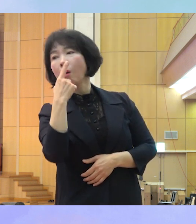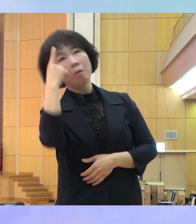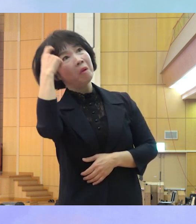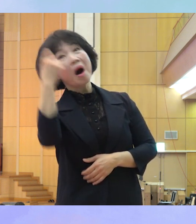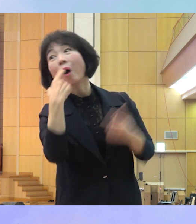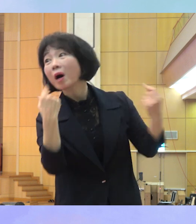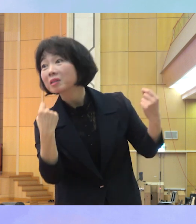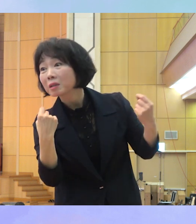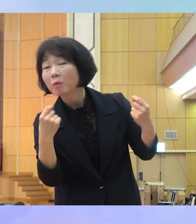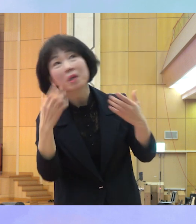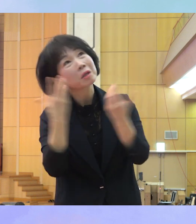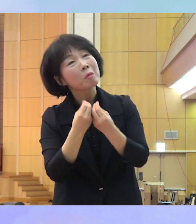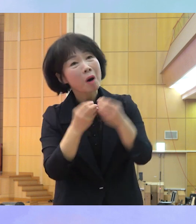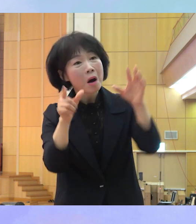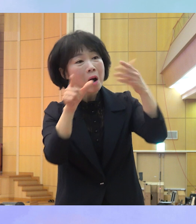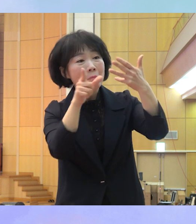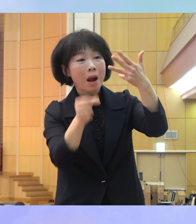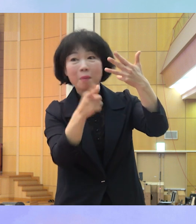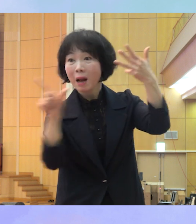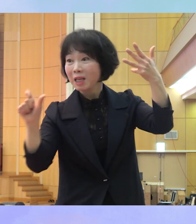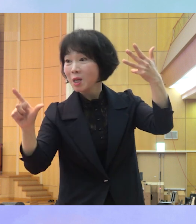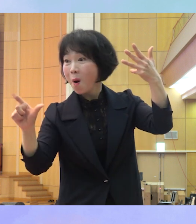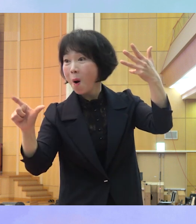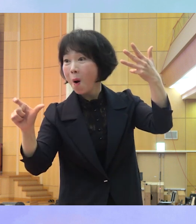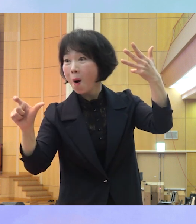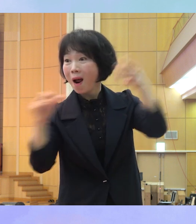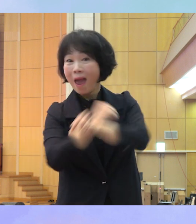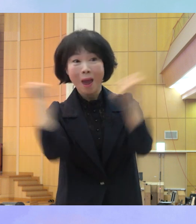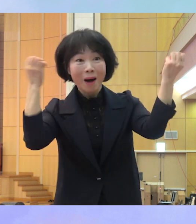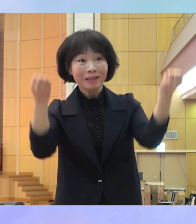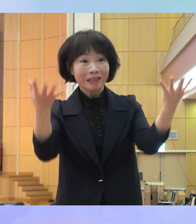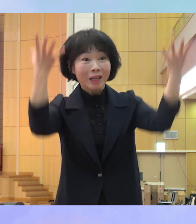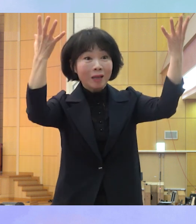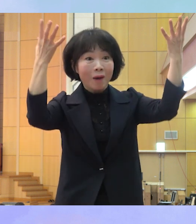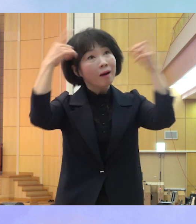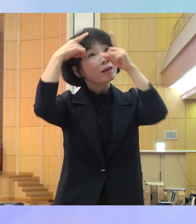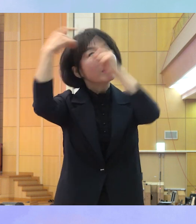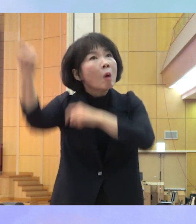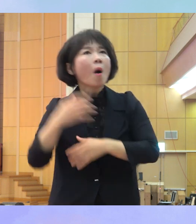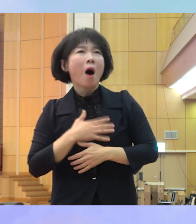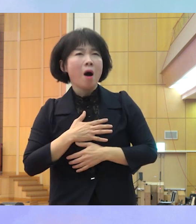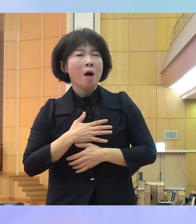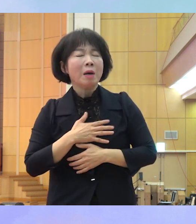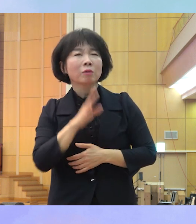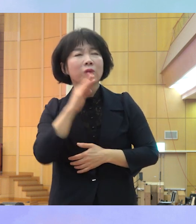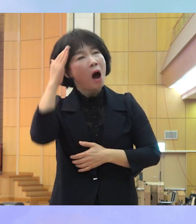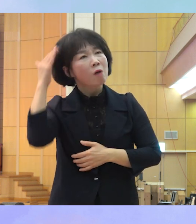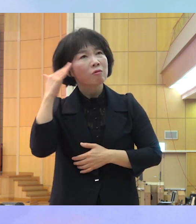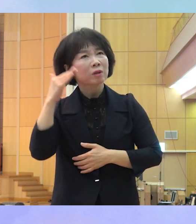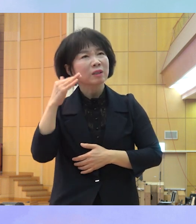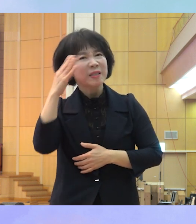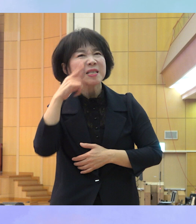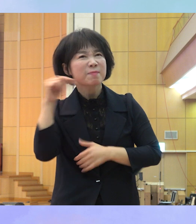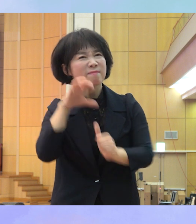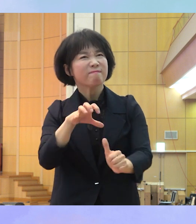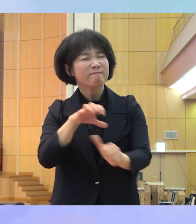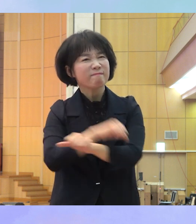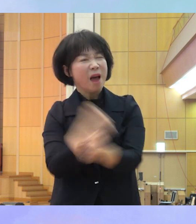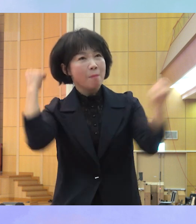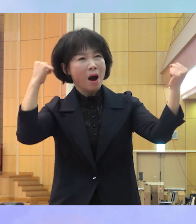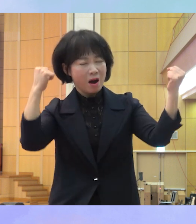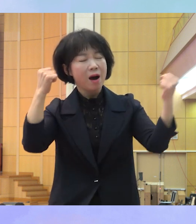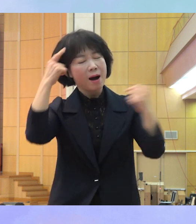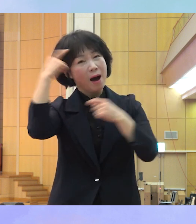또 뭐 8.15 해방 기념 행사를 하게 되면 8.15 해방된 것을 다시 한번 상기할 수 있잖아.